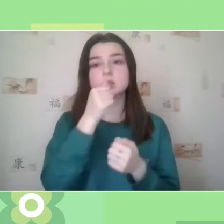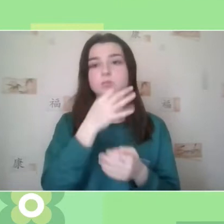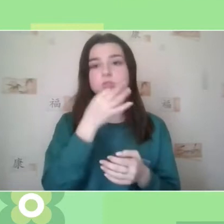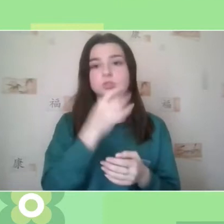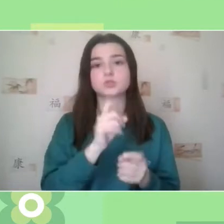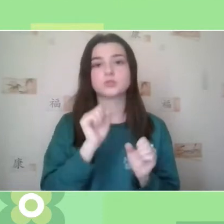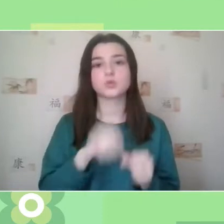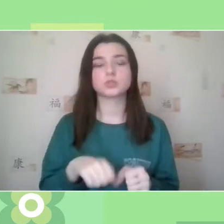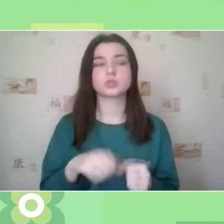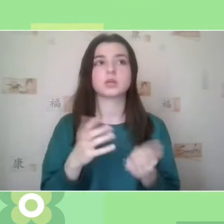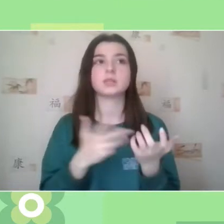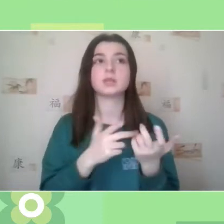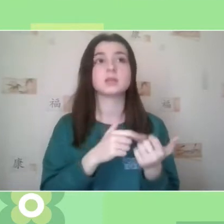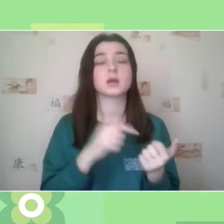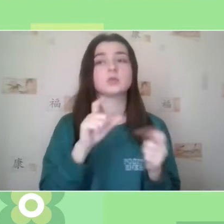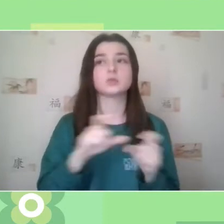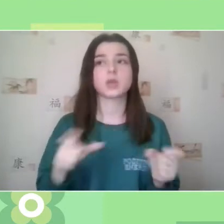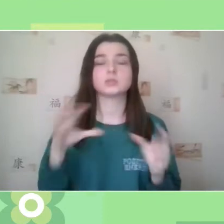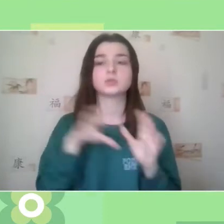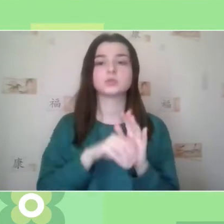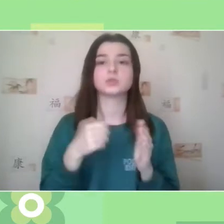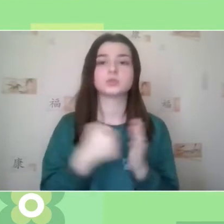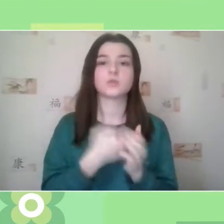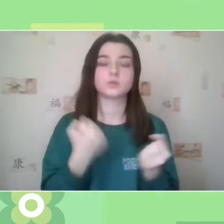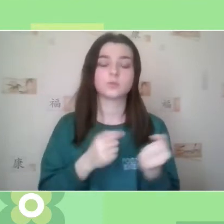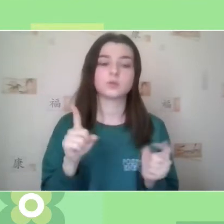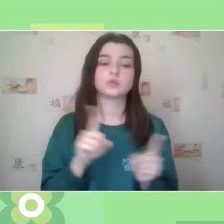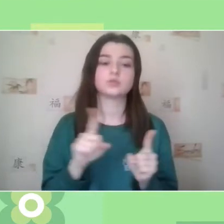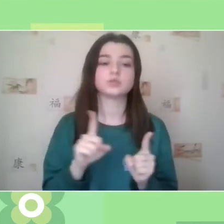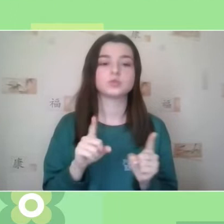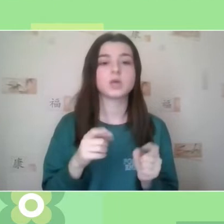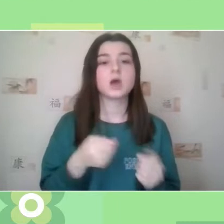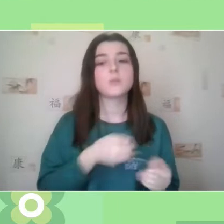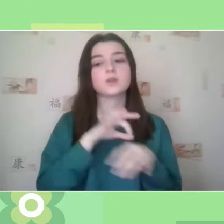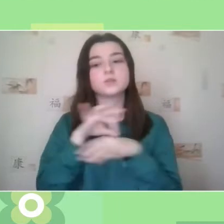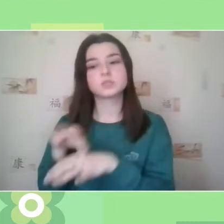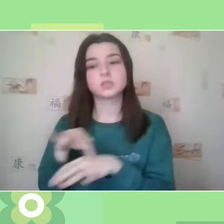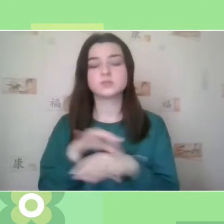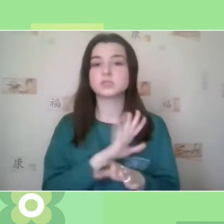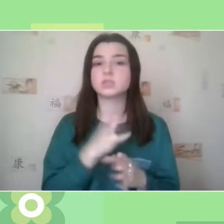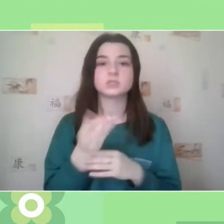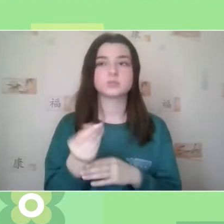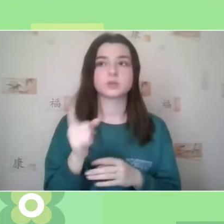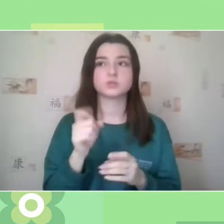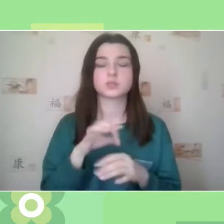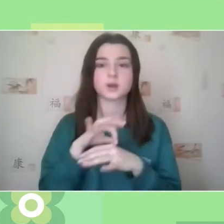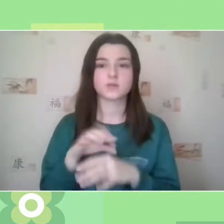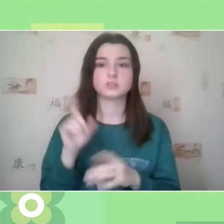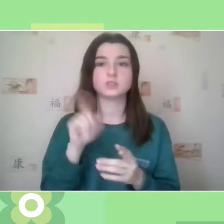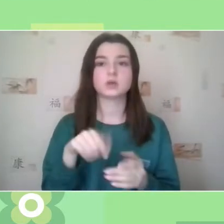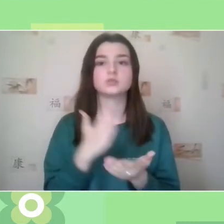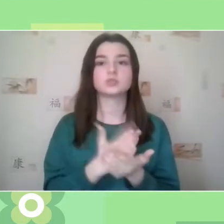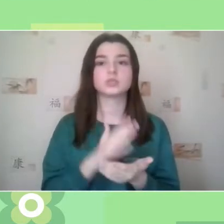людей можемо залучити за автомобілями, тобто ми можемо щось перевезти, привезти, не плачучи при цьому за перевезення. У нас є в центрі